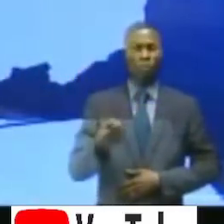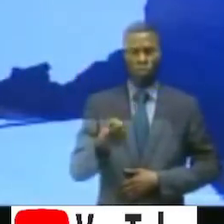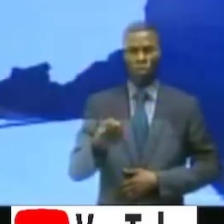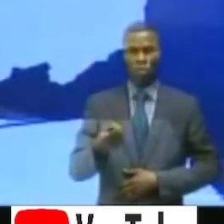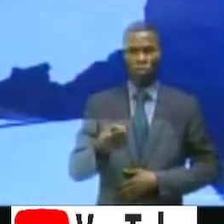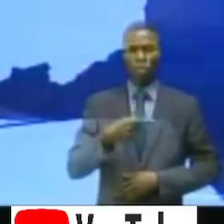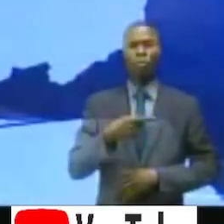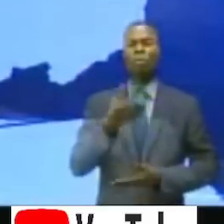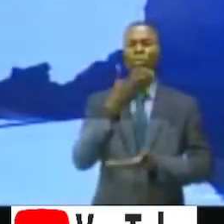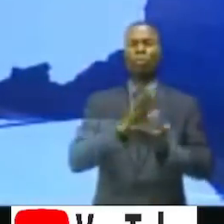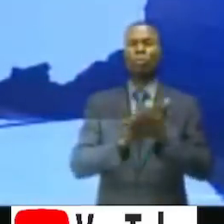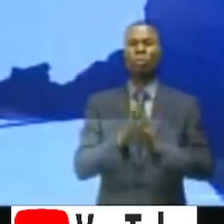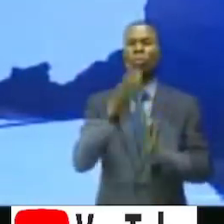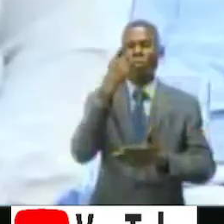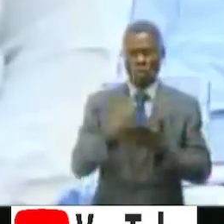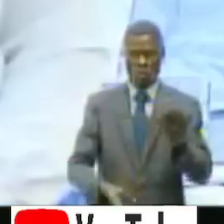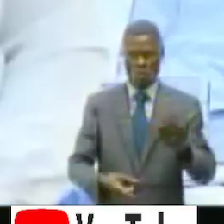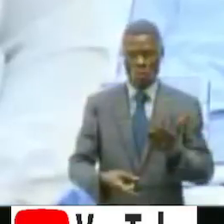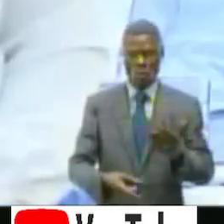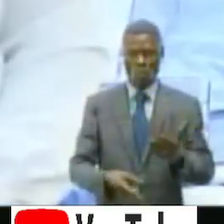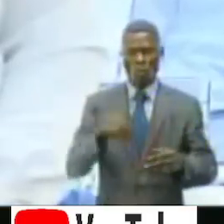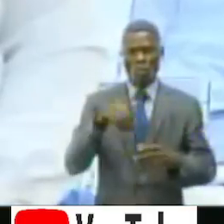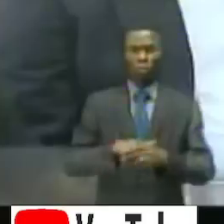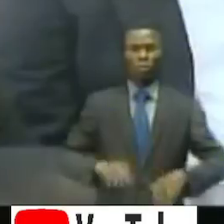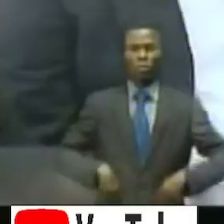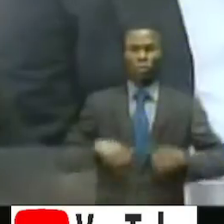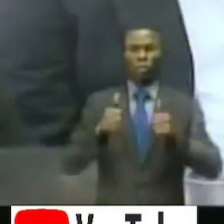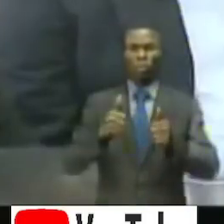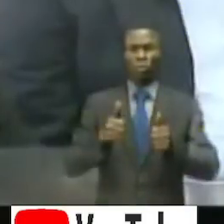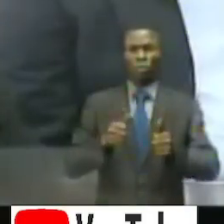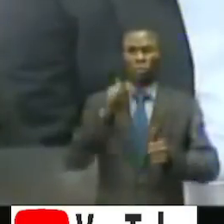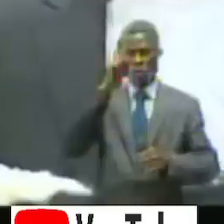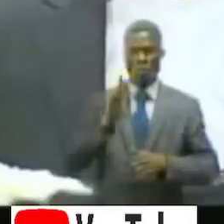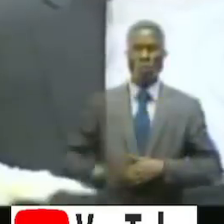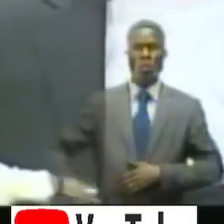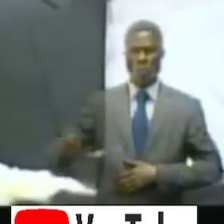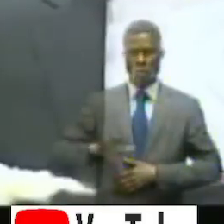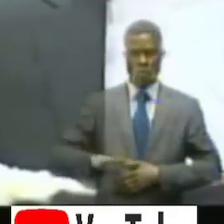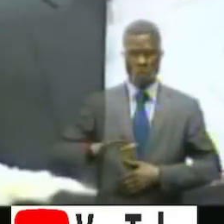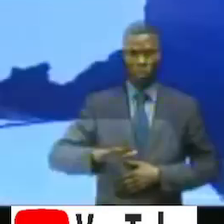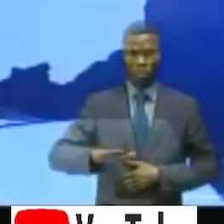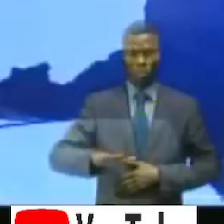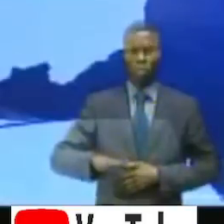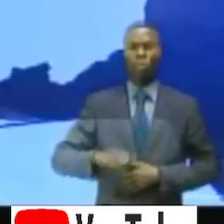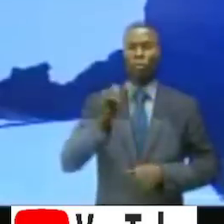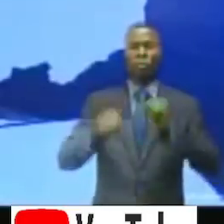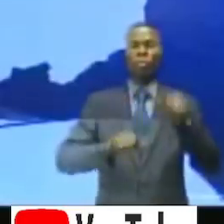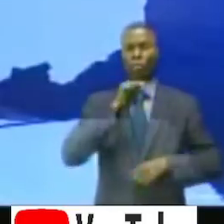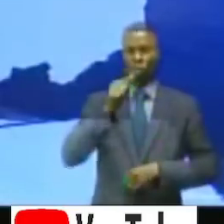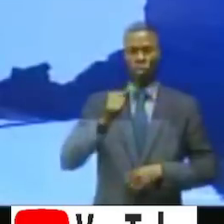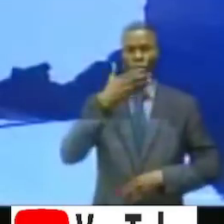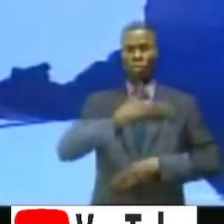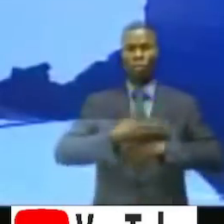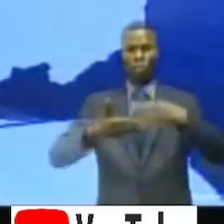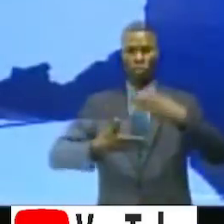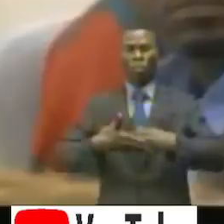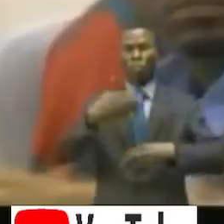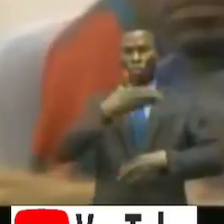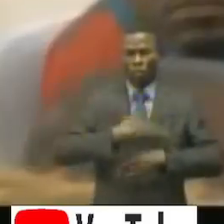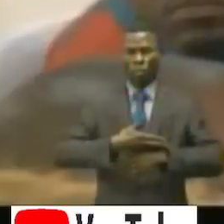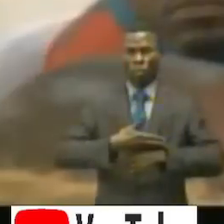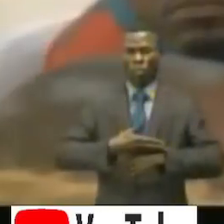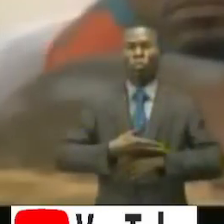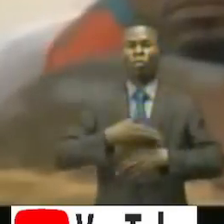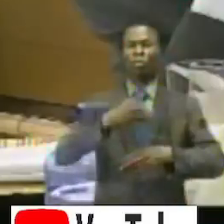qu'il représente encore moins dans la vie d'une nation. En un point doute, les infrastructures sont